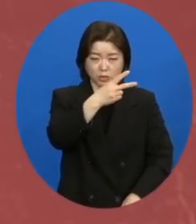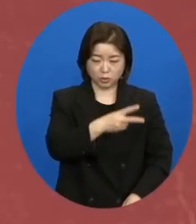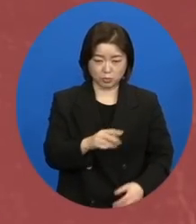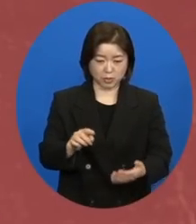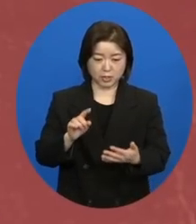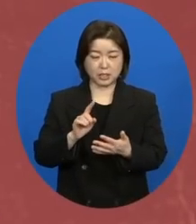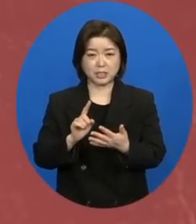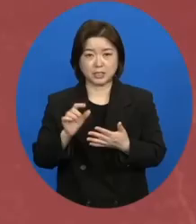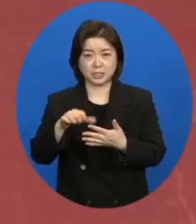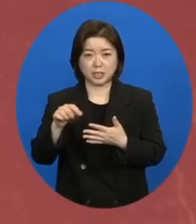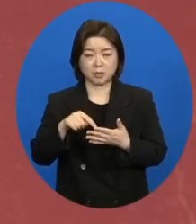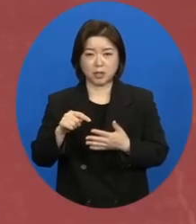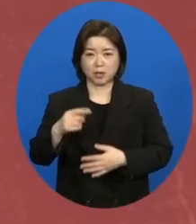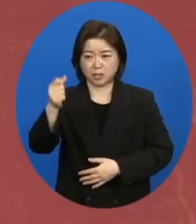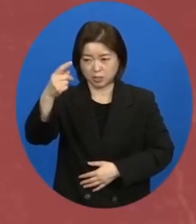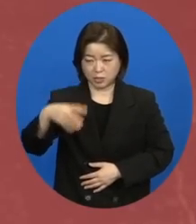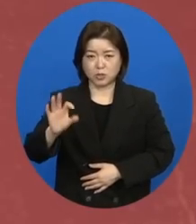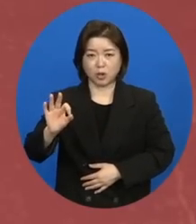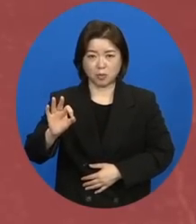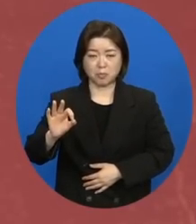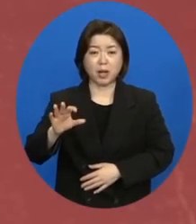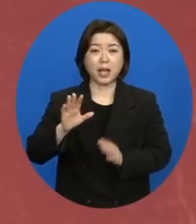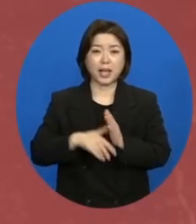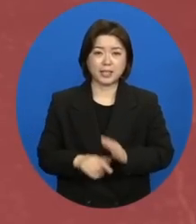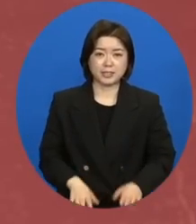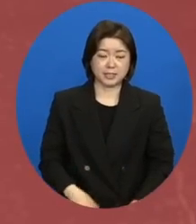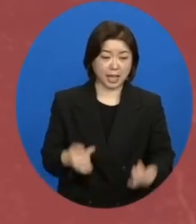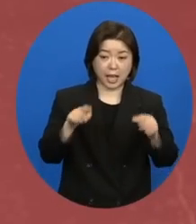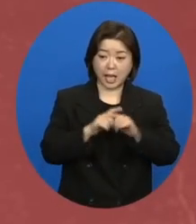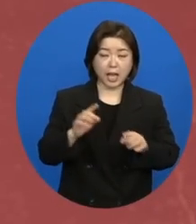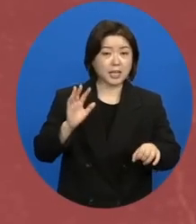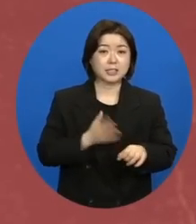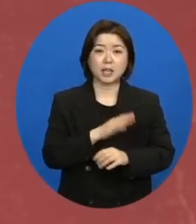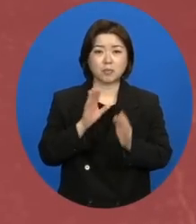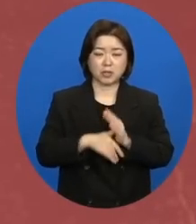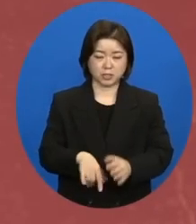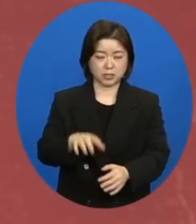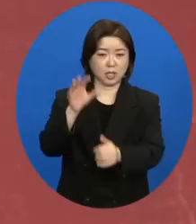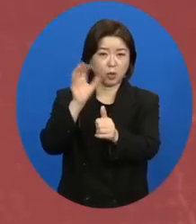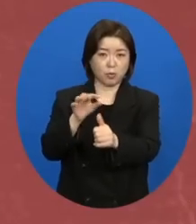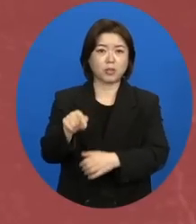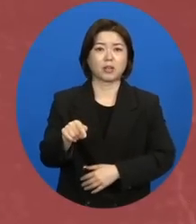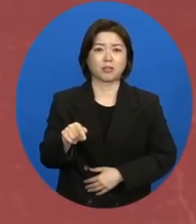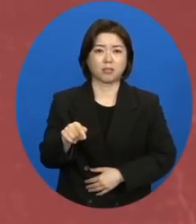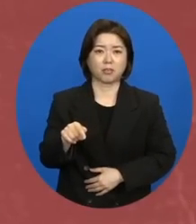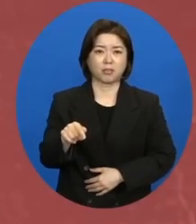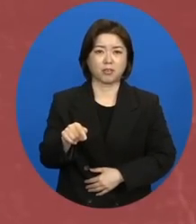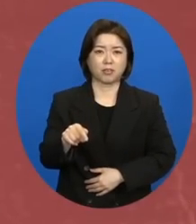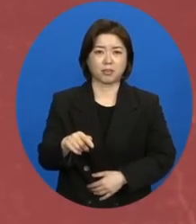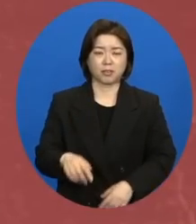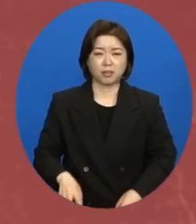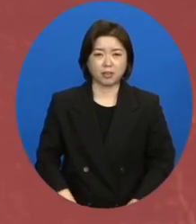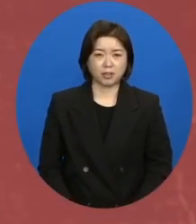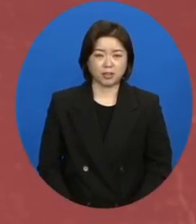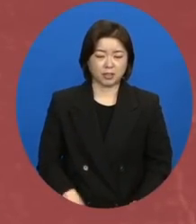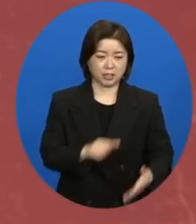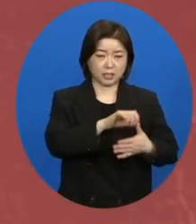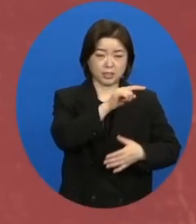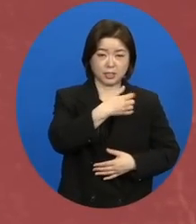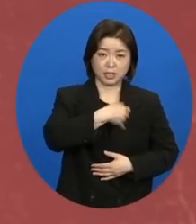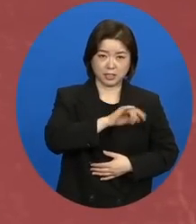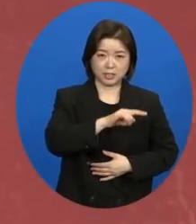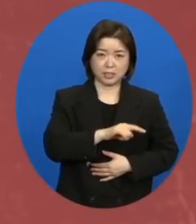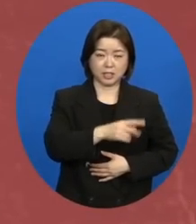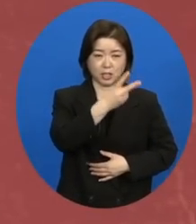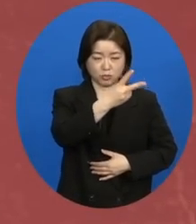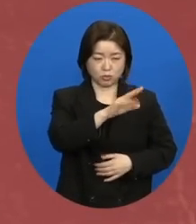작은 애가 열 번 정도 잘못했을 때 그것도 함께 잘못했을 때 혼내는 거로. 큰 애가 딸인데 딸은 두